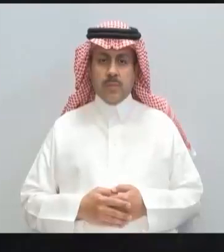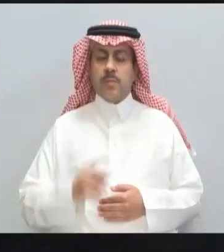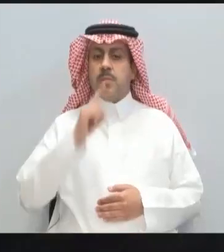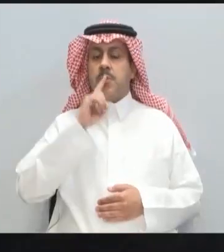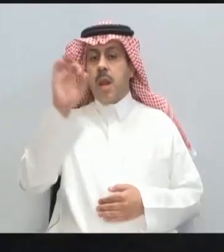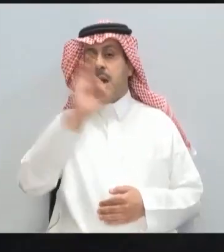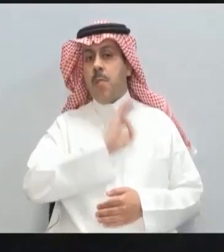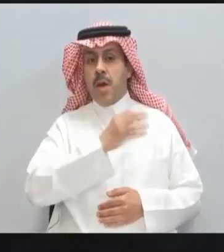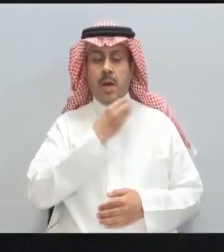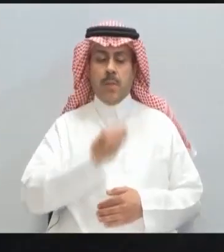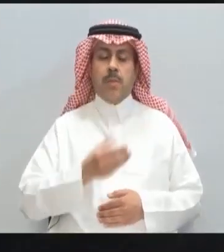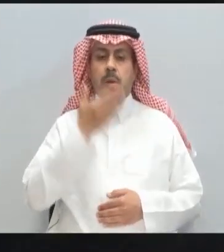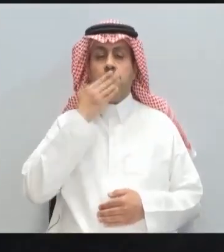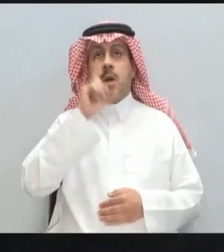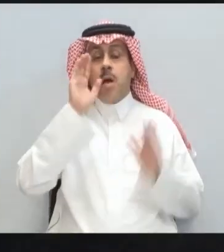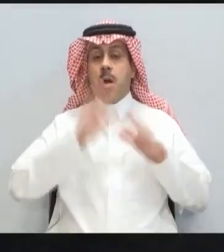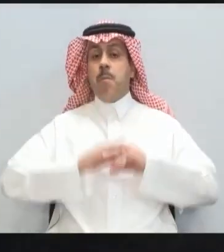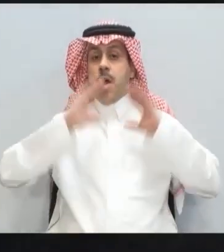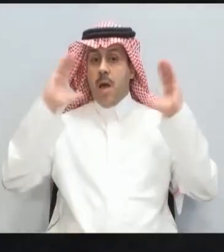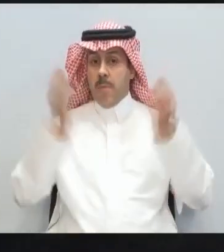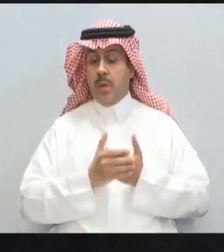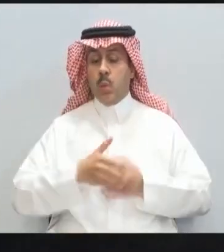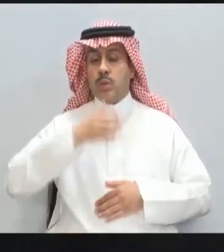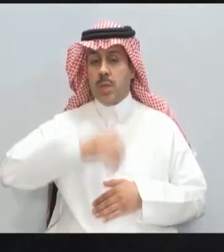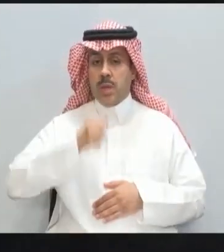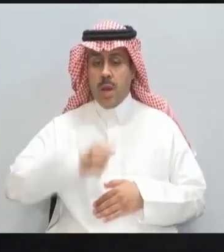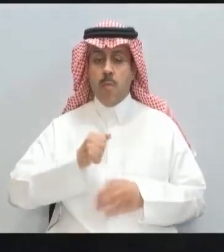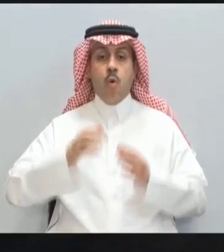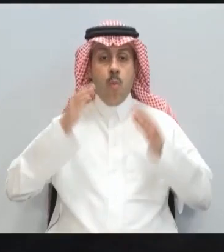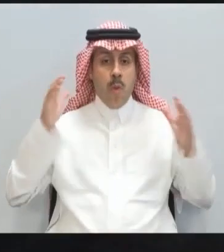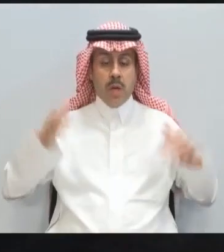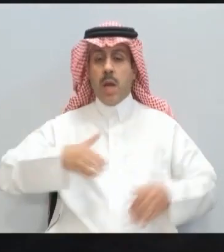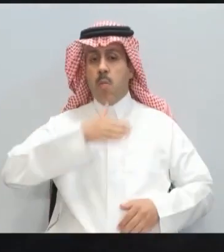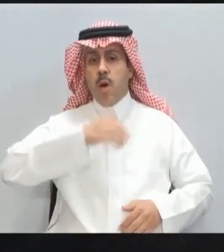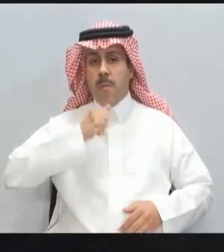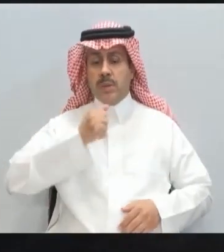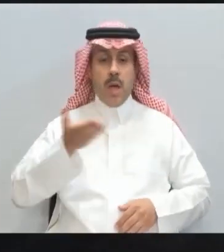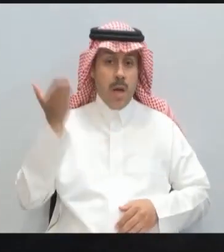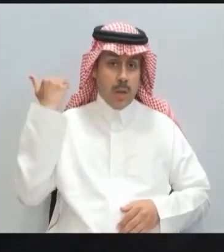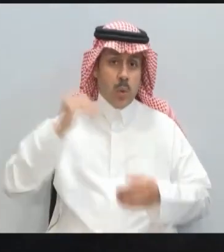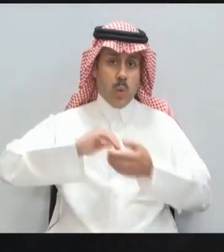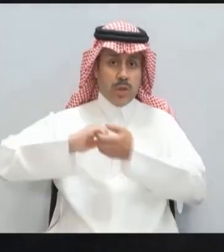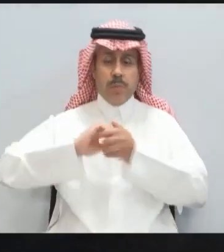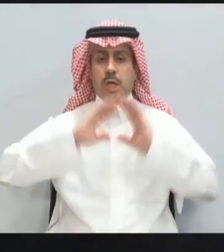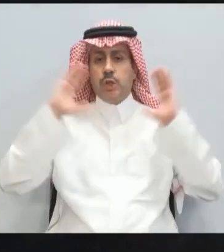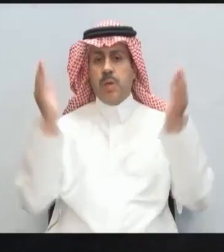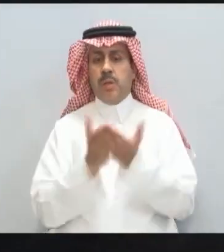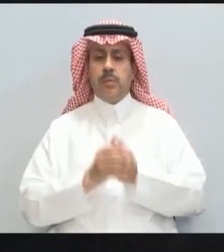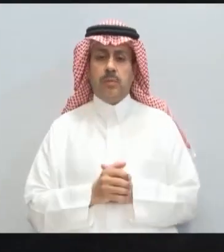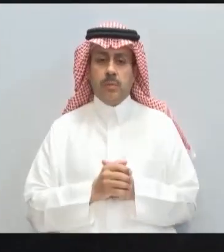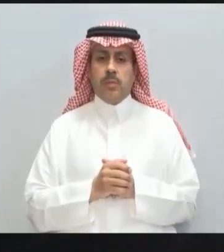بسم الله الرحمن الرحيم الحمد لله رب العالمين وصلى الله وسلم وبارك على نبينا محمد وعلى اله وصحبه